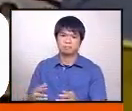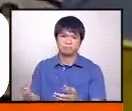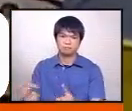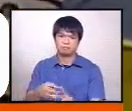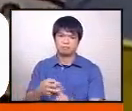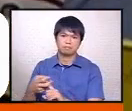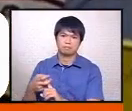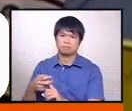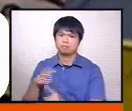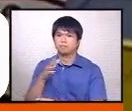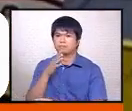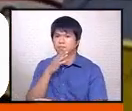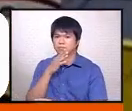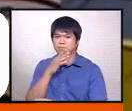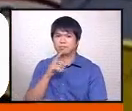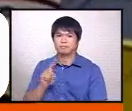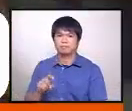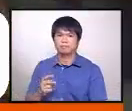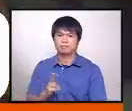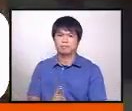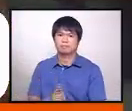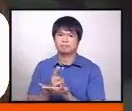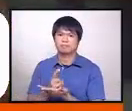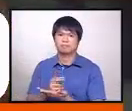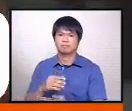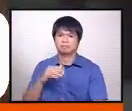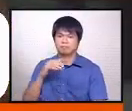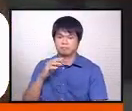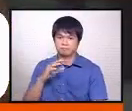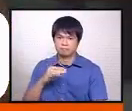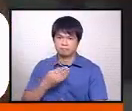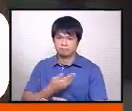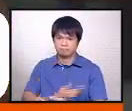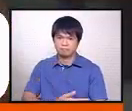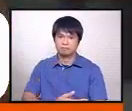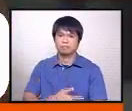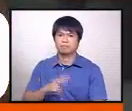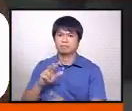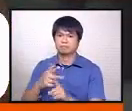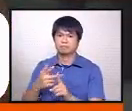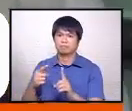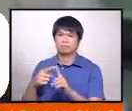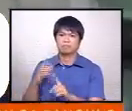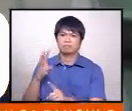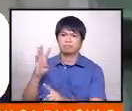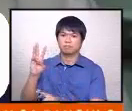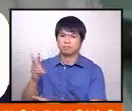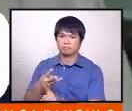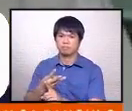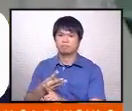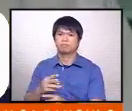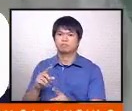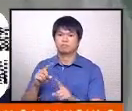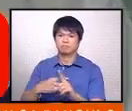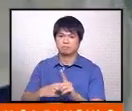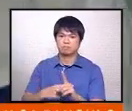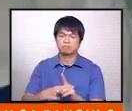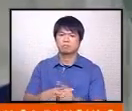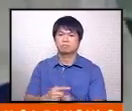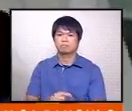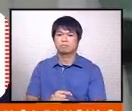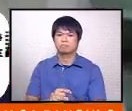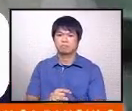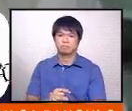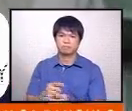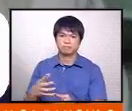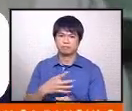daw magparehab muna ang kanyang anak na tatagal lang 3 hanggang 6 na buwan. May parent nga dyan na magkiklaim ng